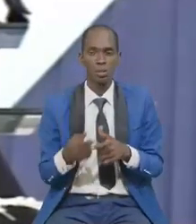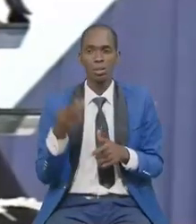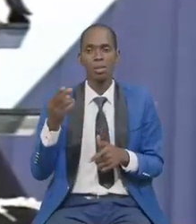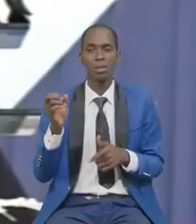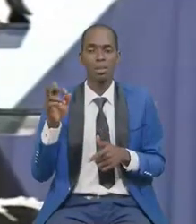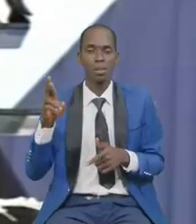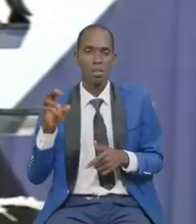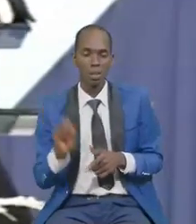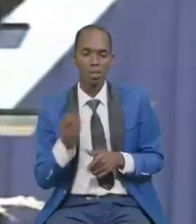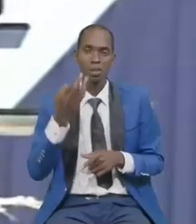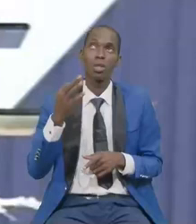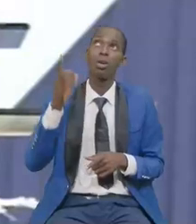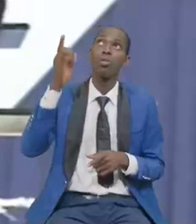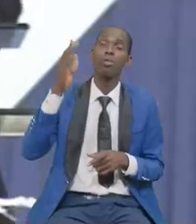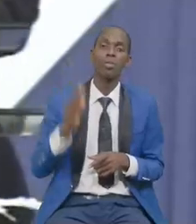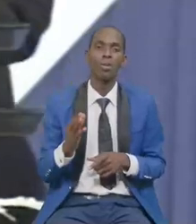17.